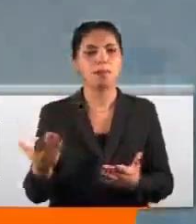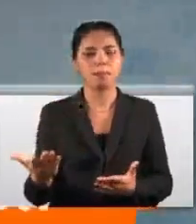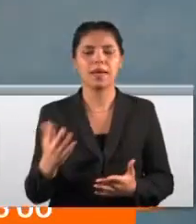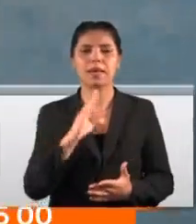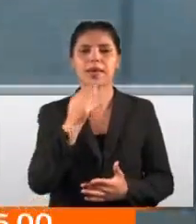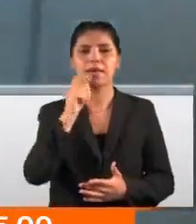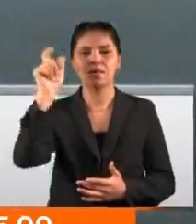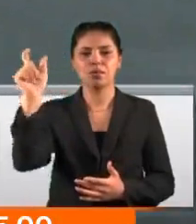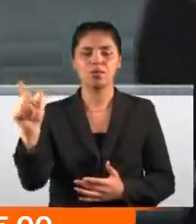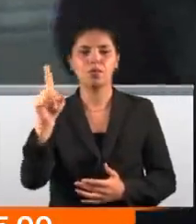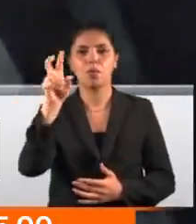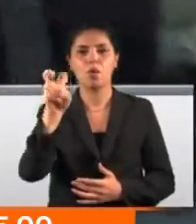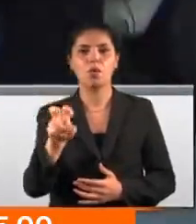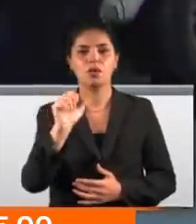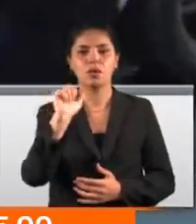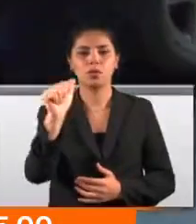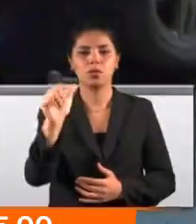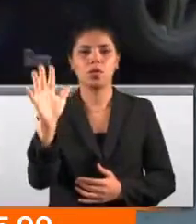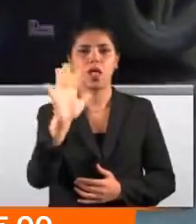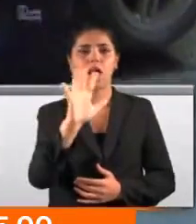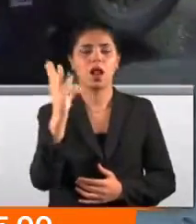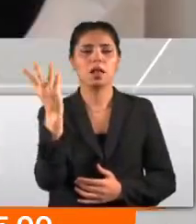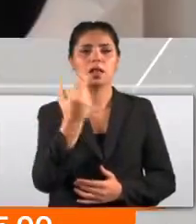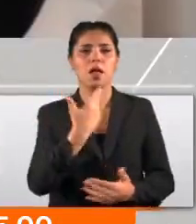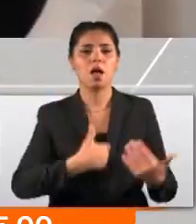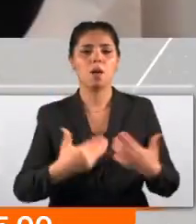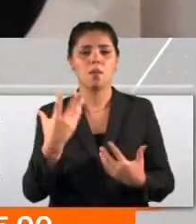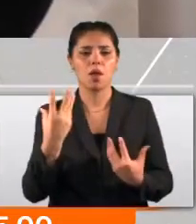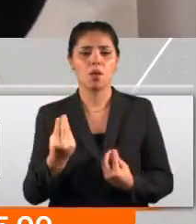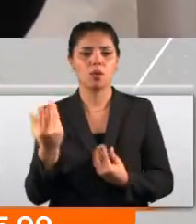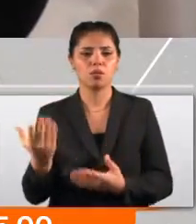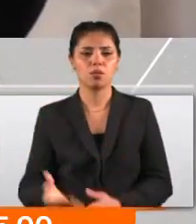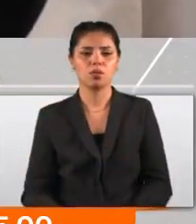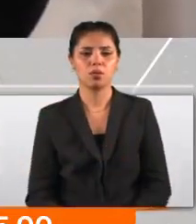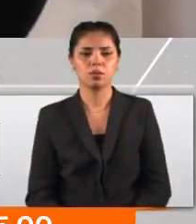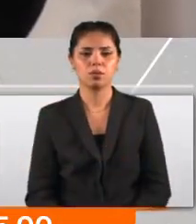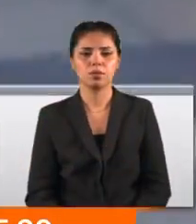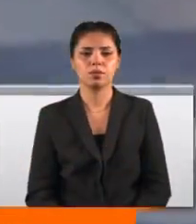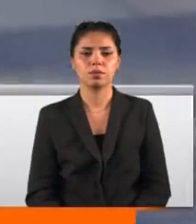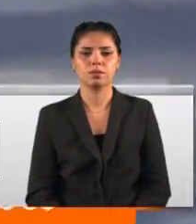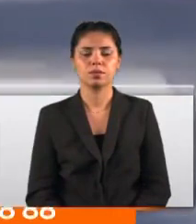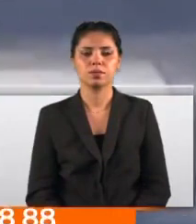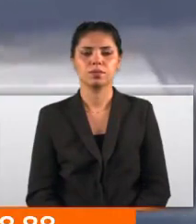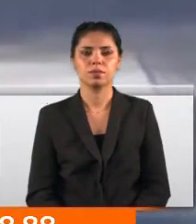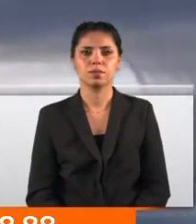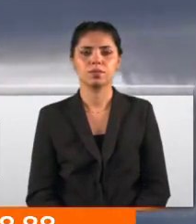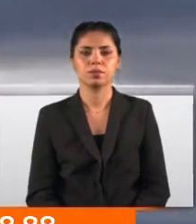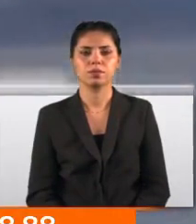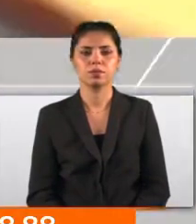genç adamsa 18 günde 50 kez Bıçak altına yattı Duyma kaybı yaşadığı için kulaklarımdan korktum